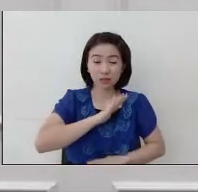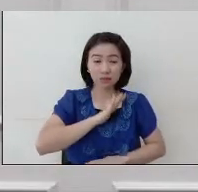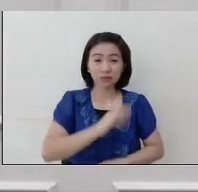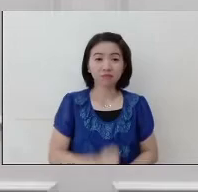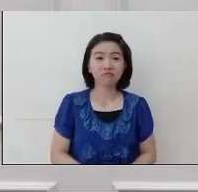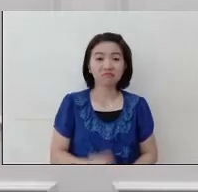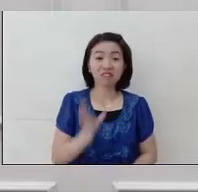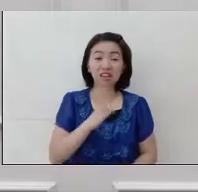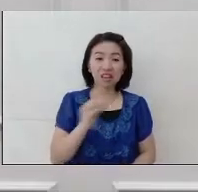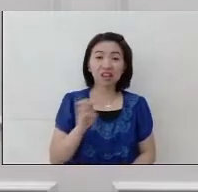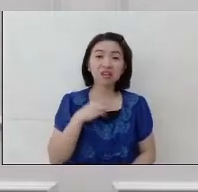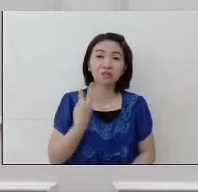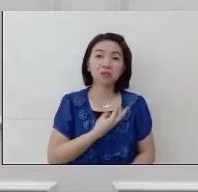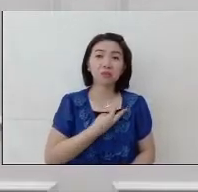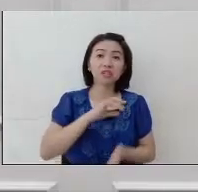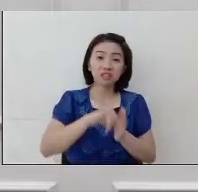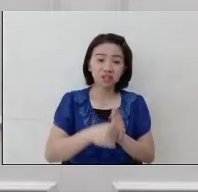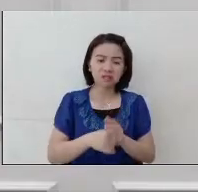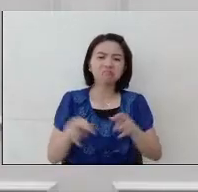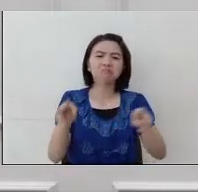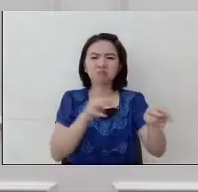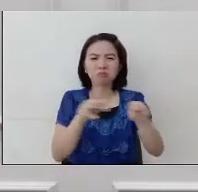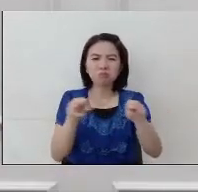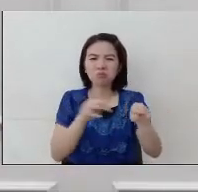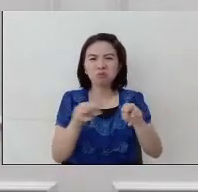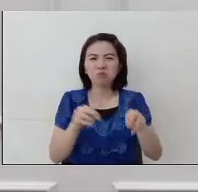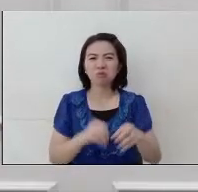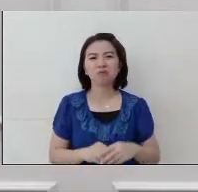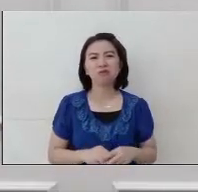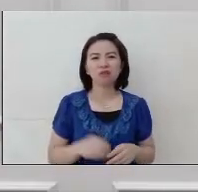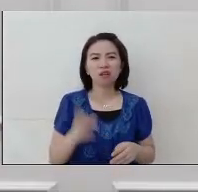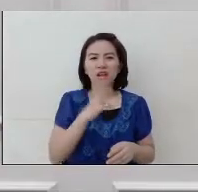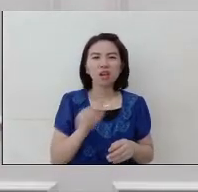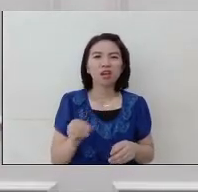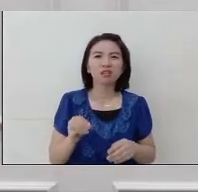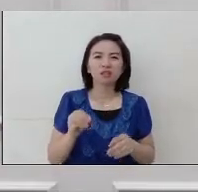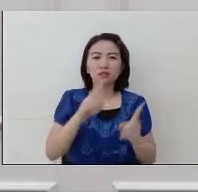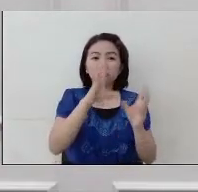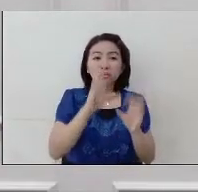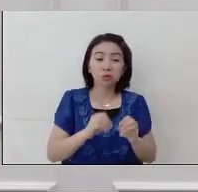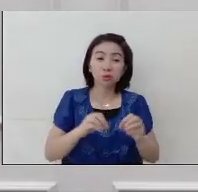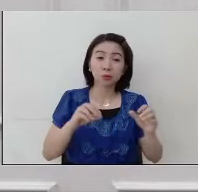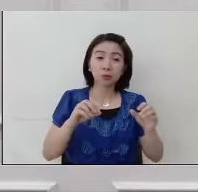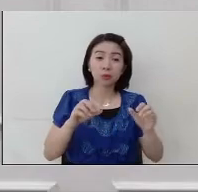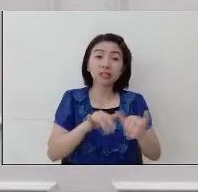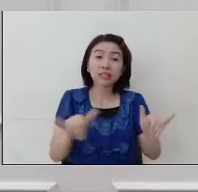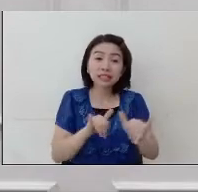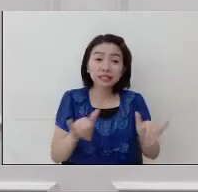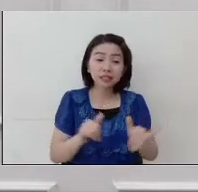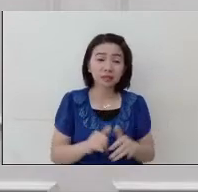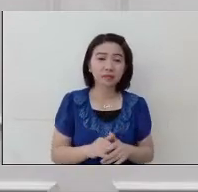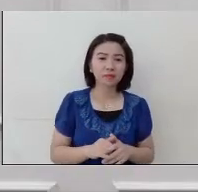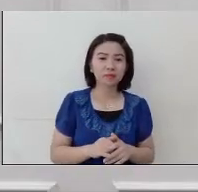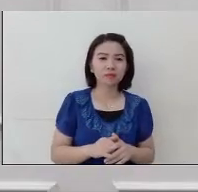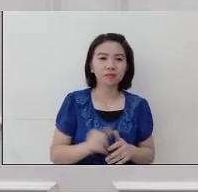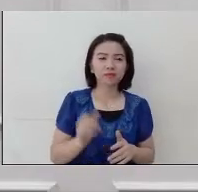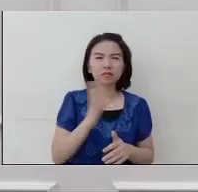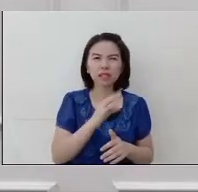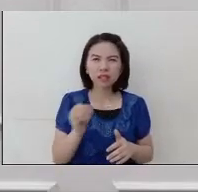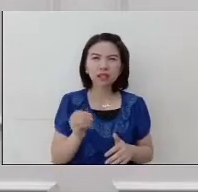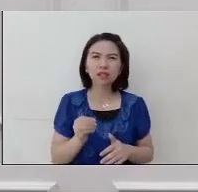sasabay lamang po tayo sa flow ng mga nagtitipon-tipon na walang kabuluhan ang mga